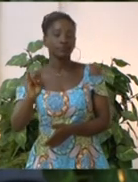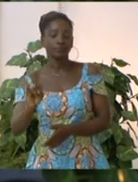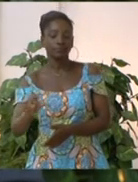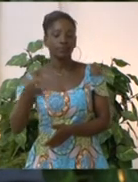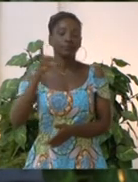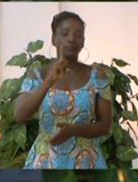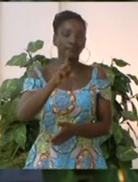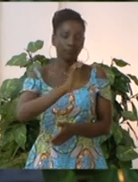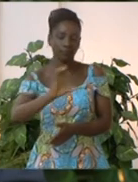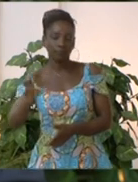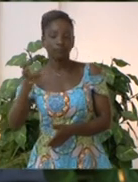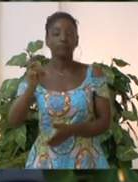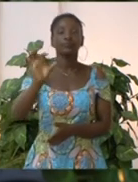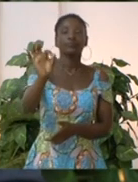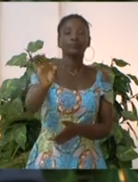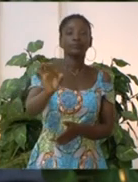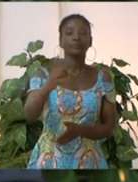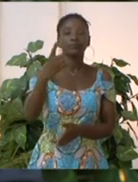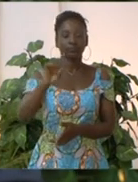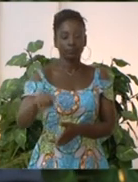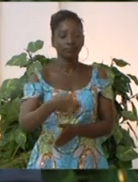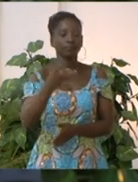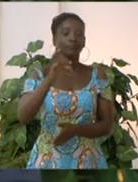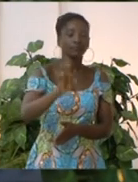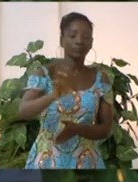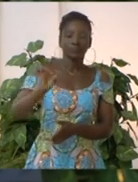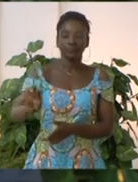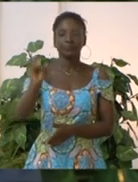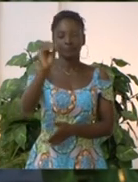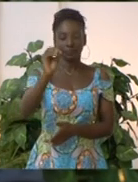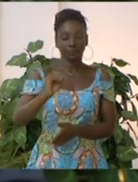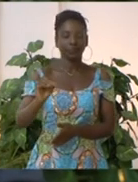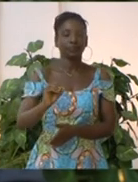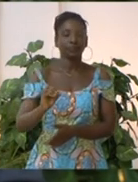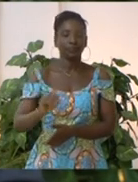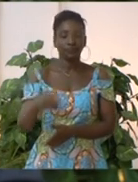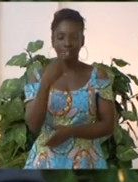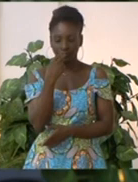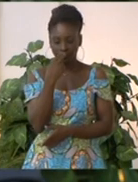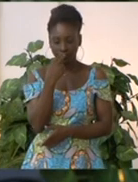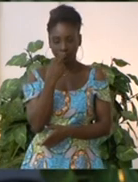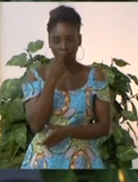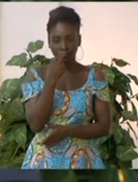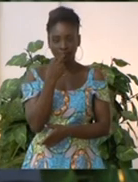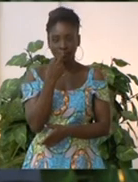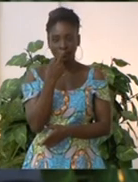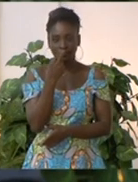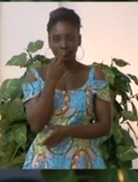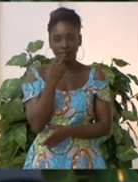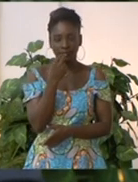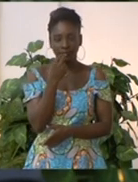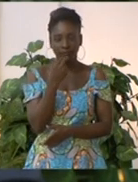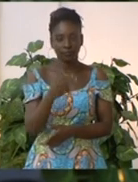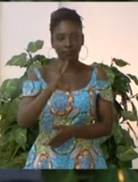179 soit 1,77 % peut dire qu'on a aimé henri